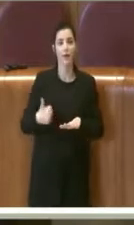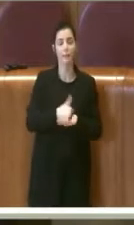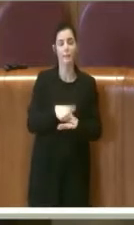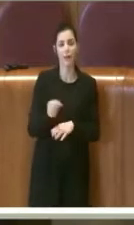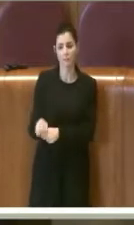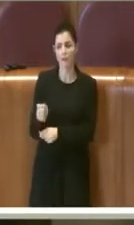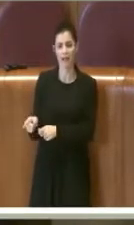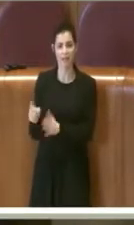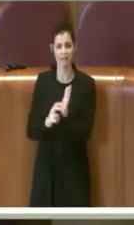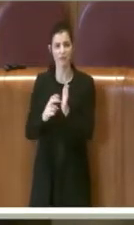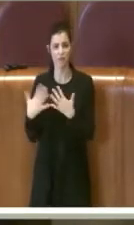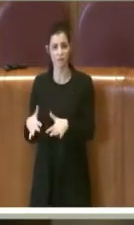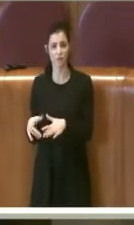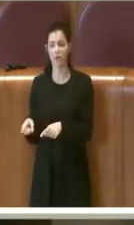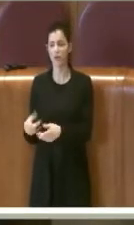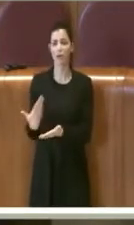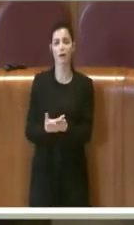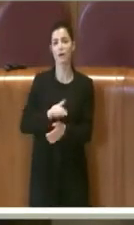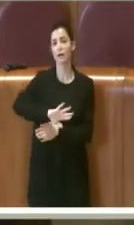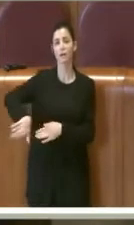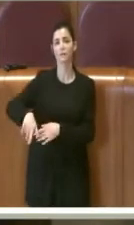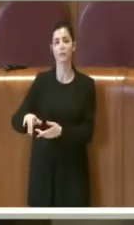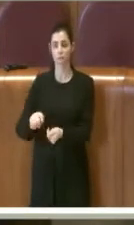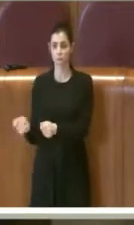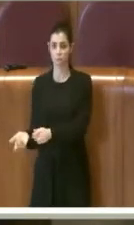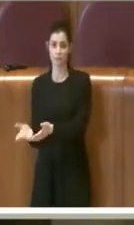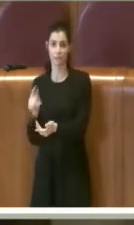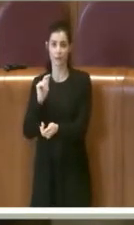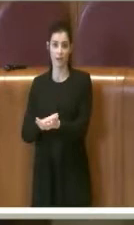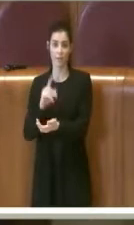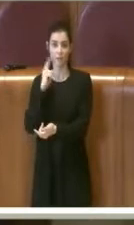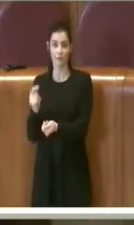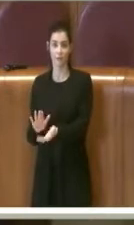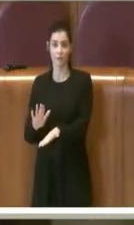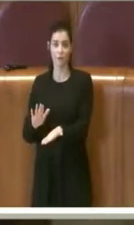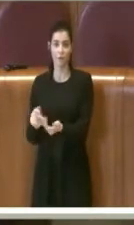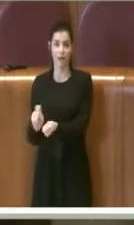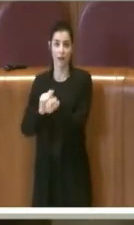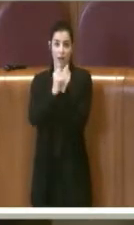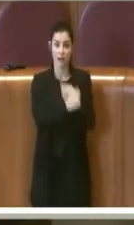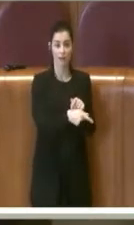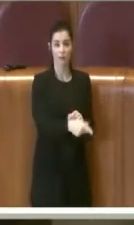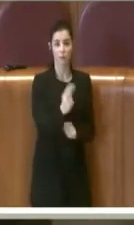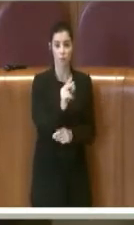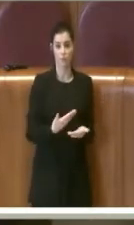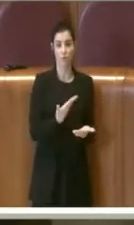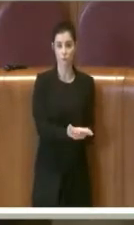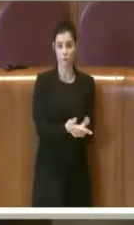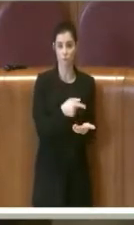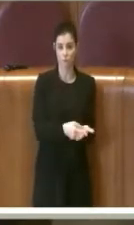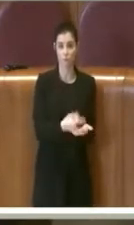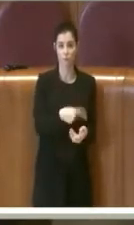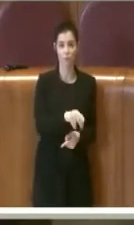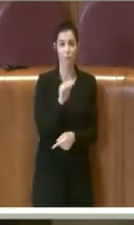milioni, ma queste poste tagliate non le abbiamo rigirate sulle poste che sono invece attualmente finanziate a mutuo e che troviamo ancora